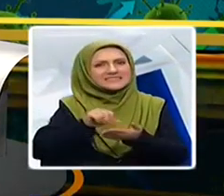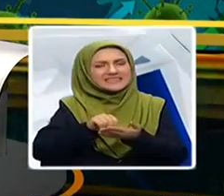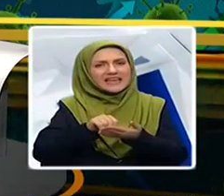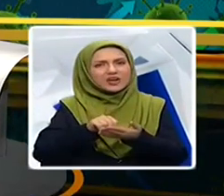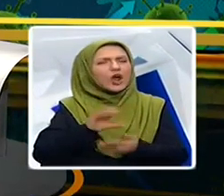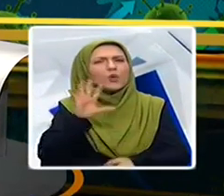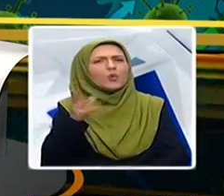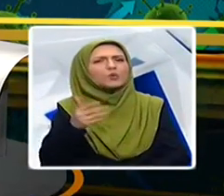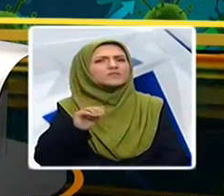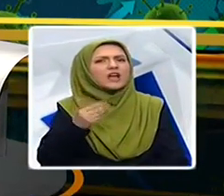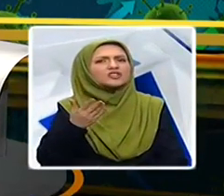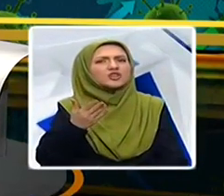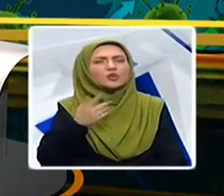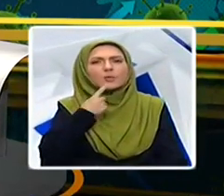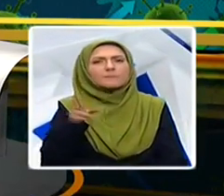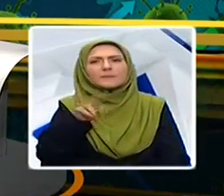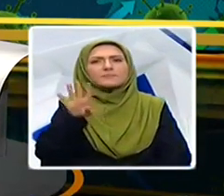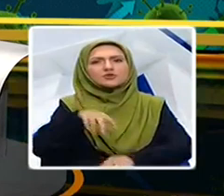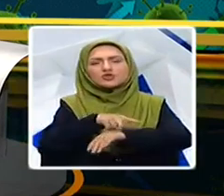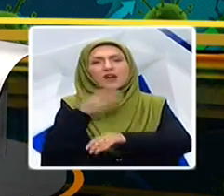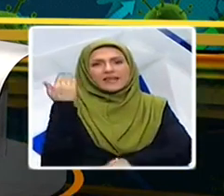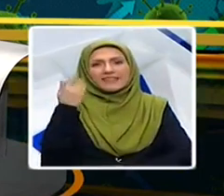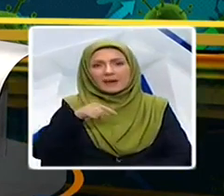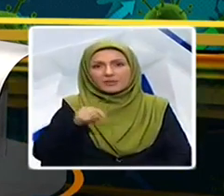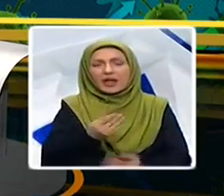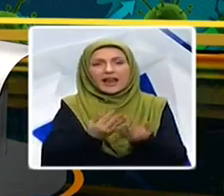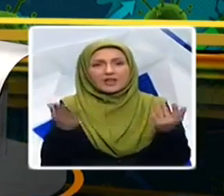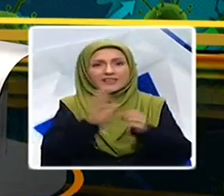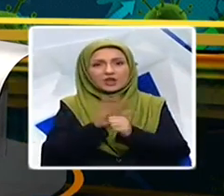در تهران اوضاع چطور بوده در 24 ساعت گذشته؟